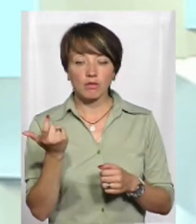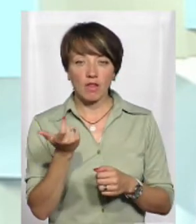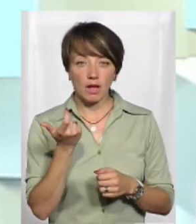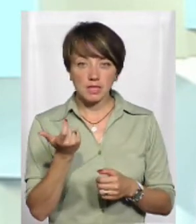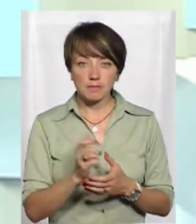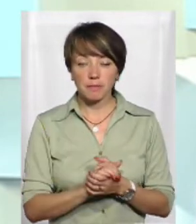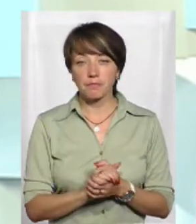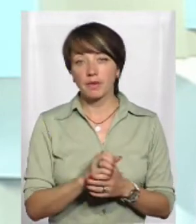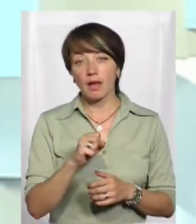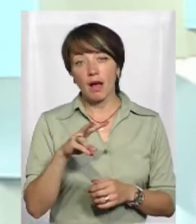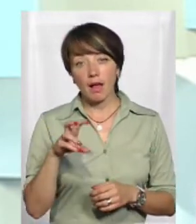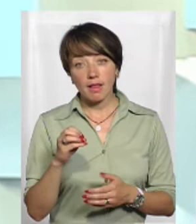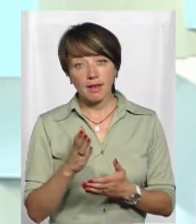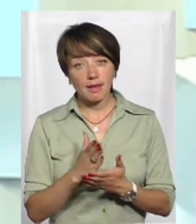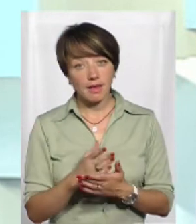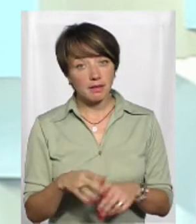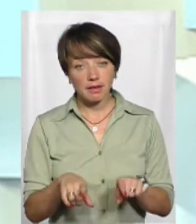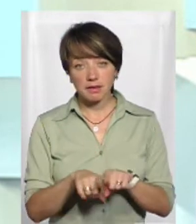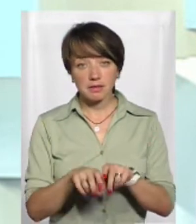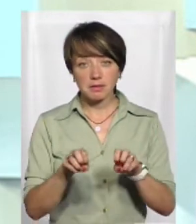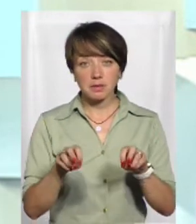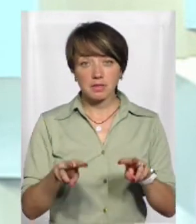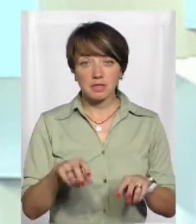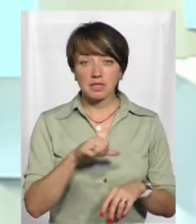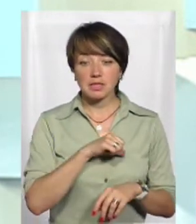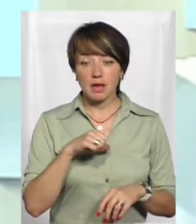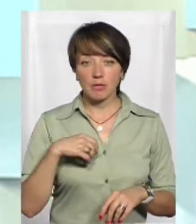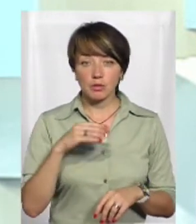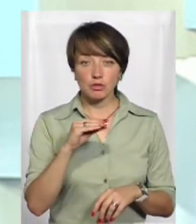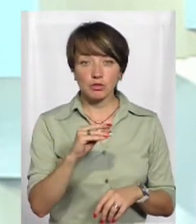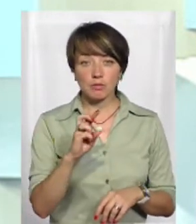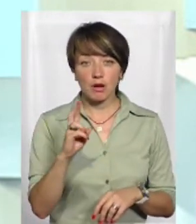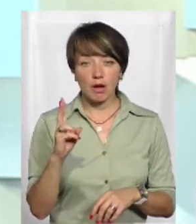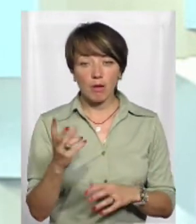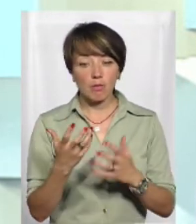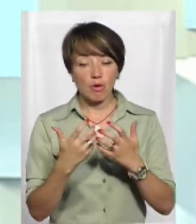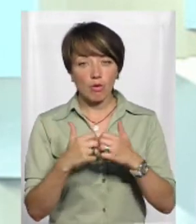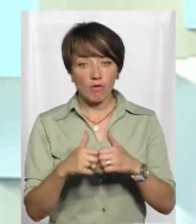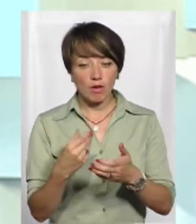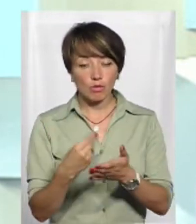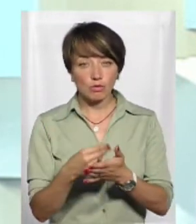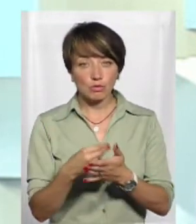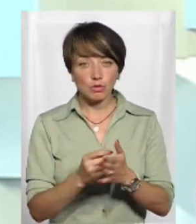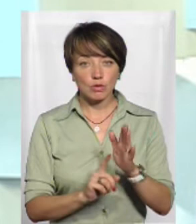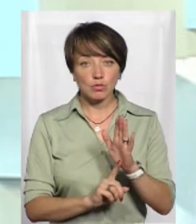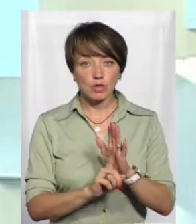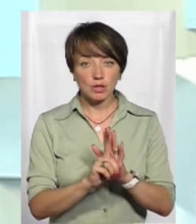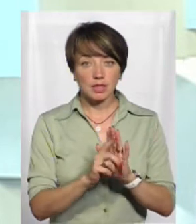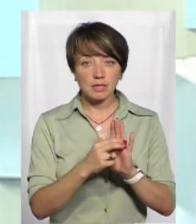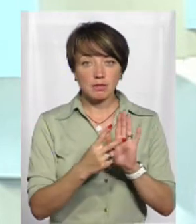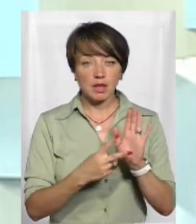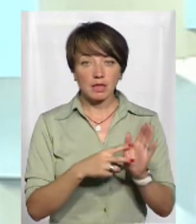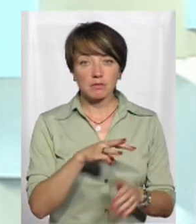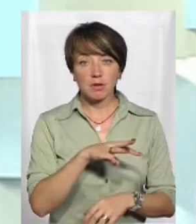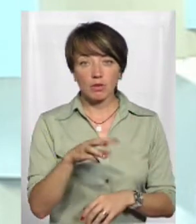власність. Але є такі спеціалісти, ті самі ЖБК в першу чергу, які порахували кошторис, у нього на початку проект коштує 17